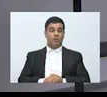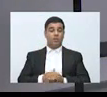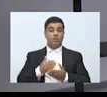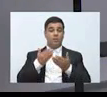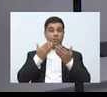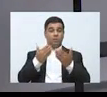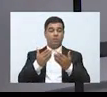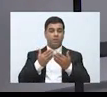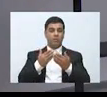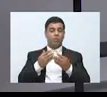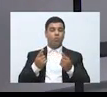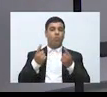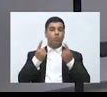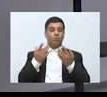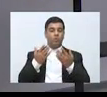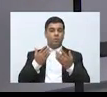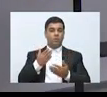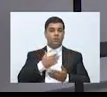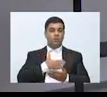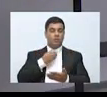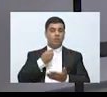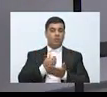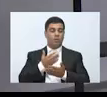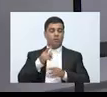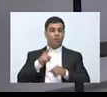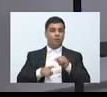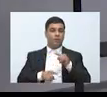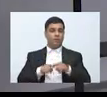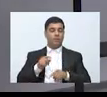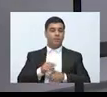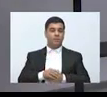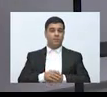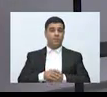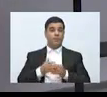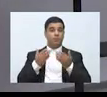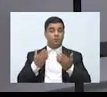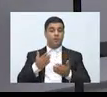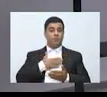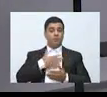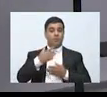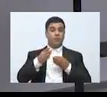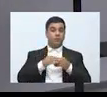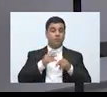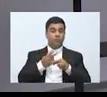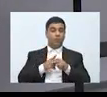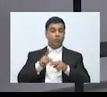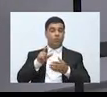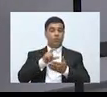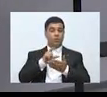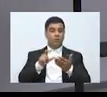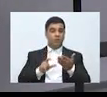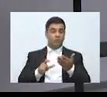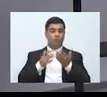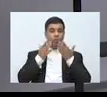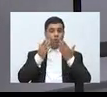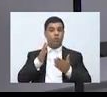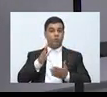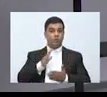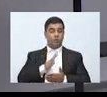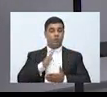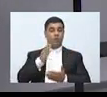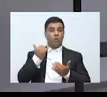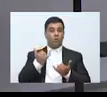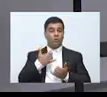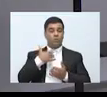Sen tabaruksan, ulug'san muncha. Mana biz sizlar bilan bu she'rni o'qidik.